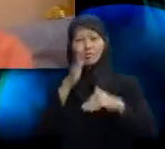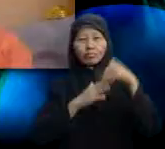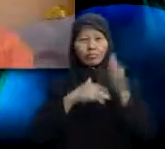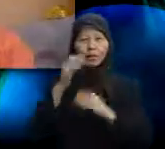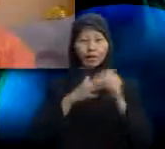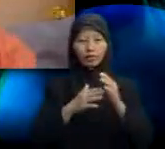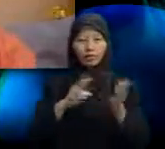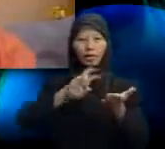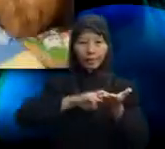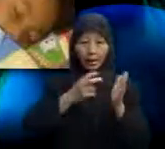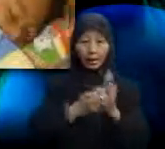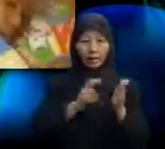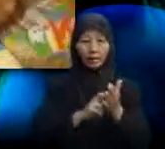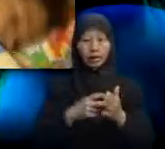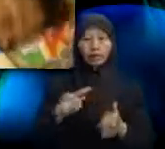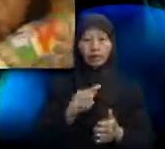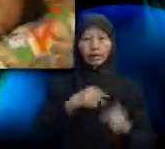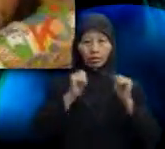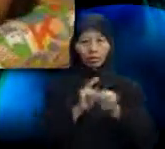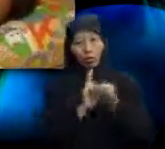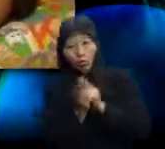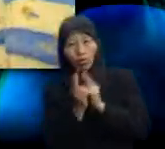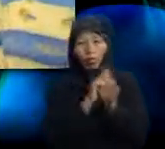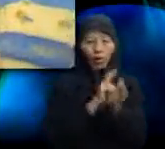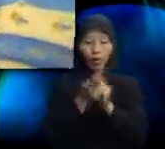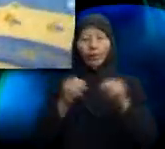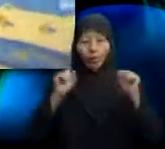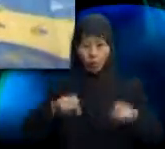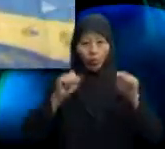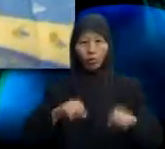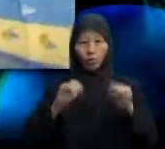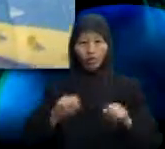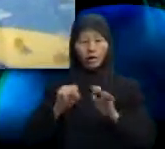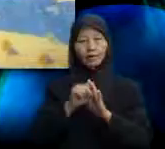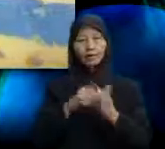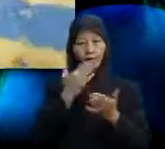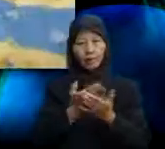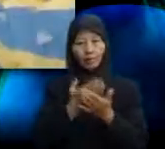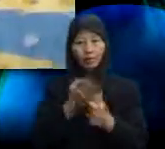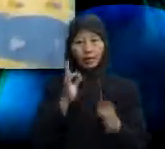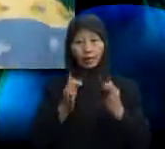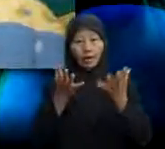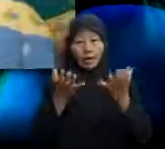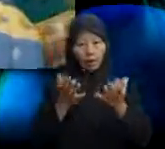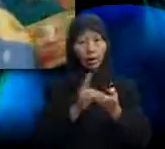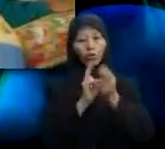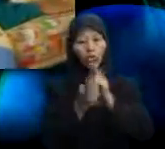selesa. Maksudnya, kita boleh ubah keadaan itu sebaik-baiknya